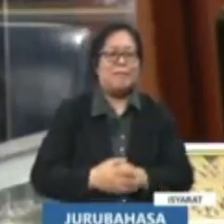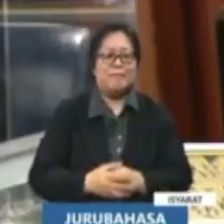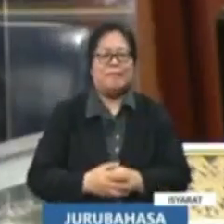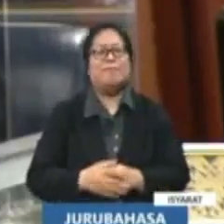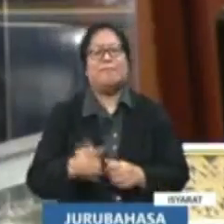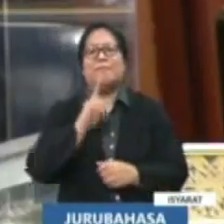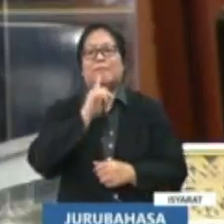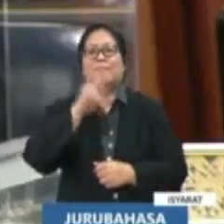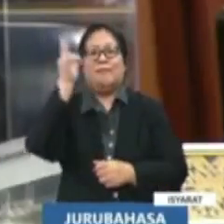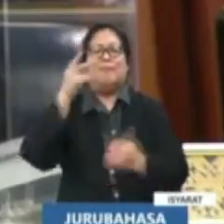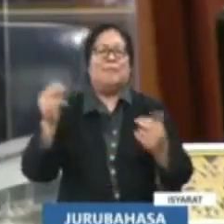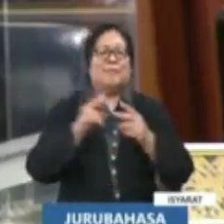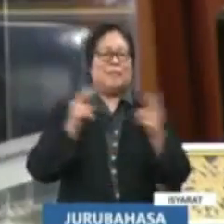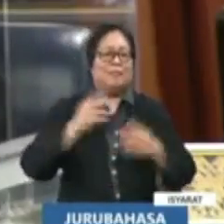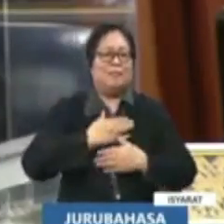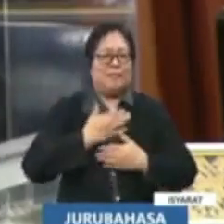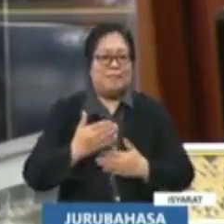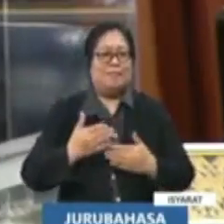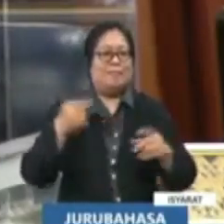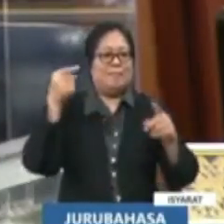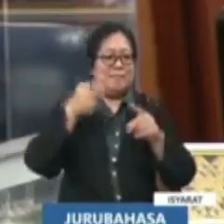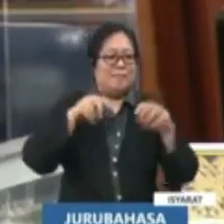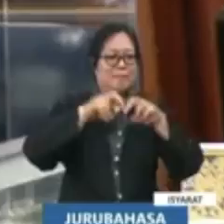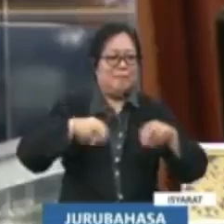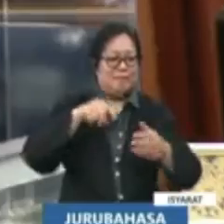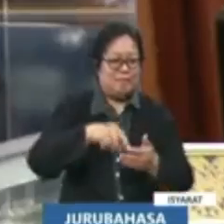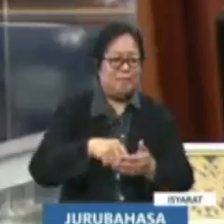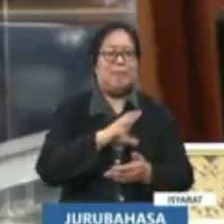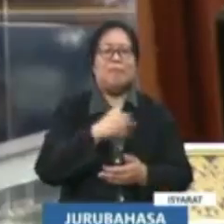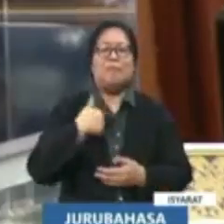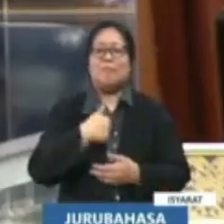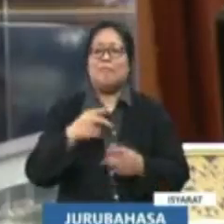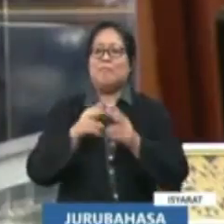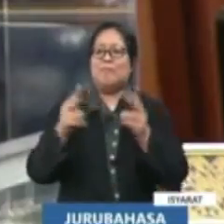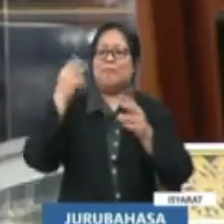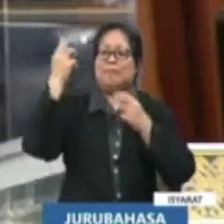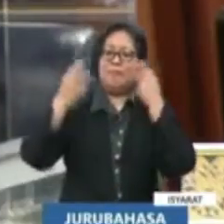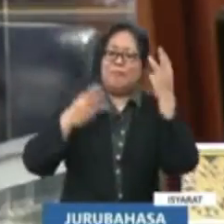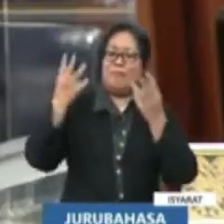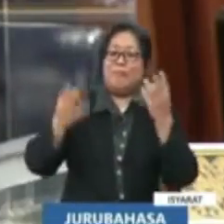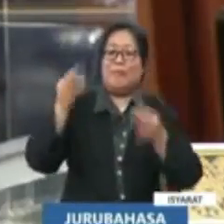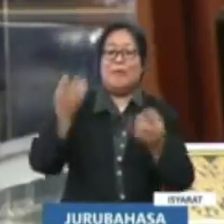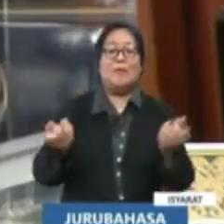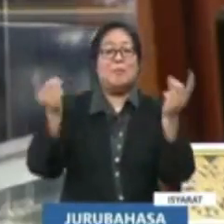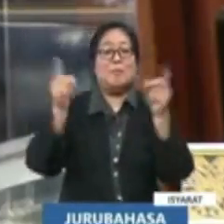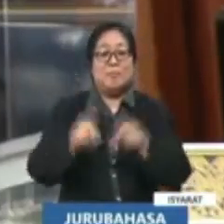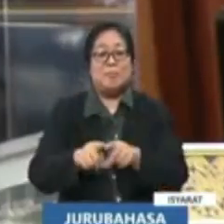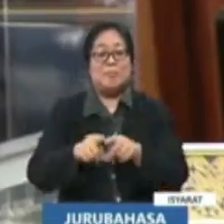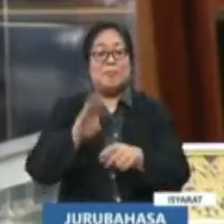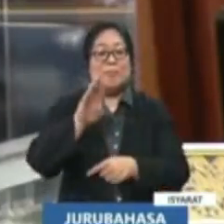sebenarnya kerajaan amat perhatin tentang karya ini dan kita amat bimbang jika berlaku lagi